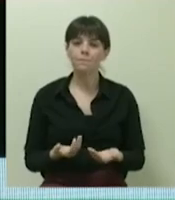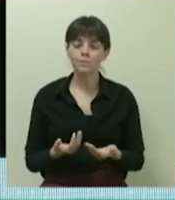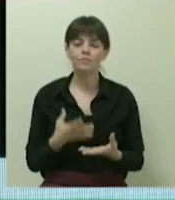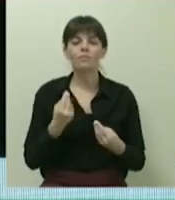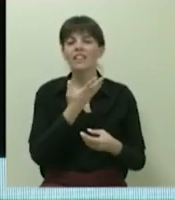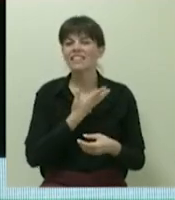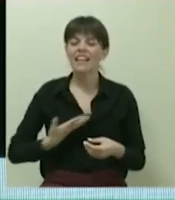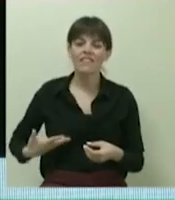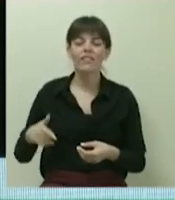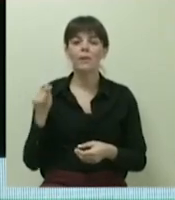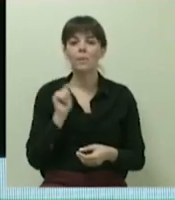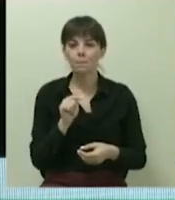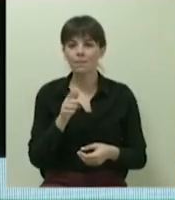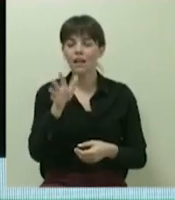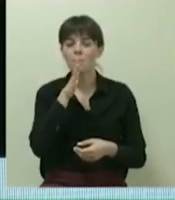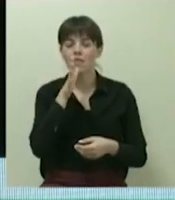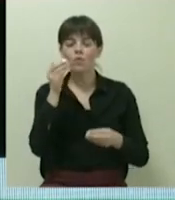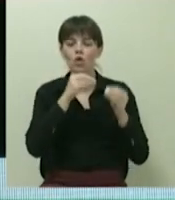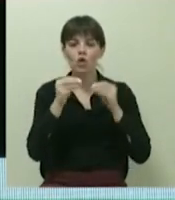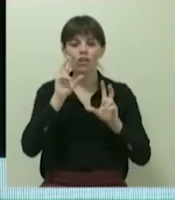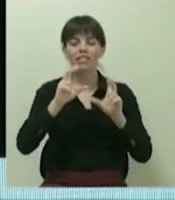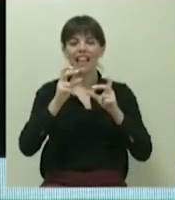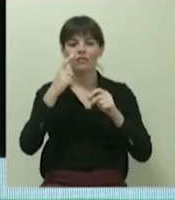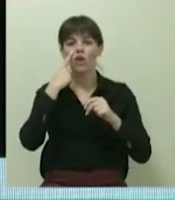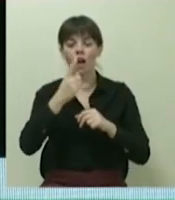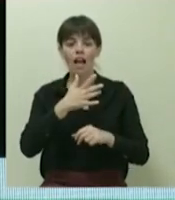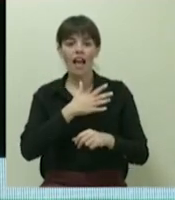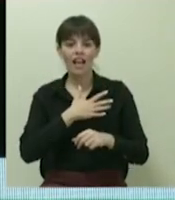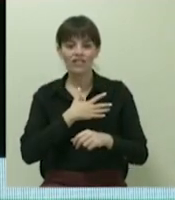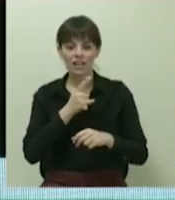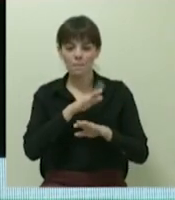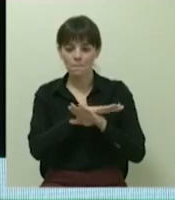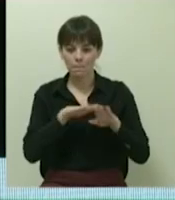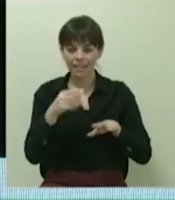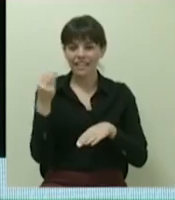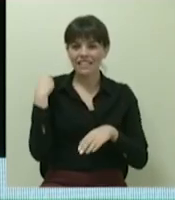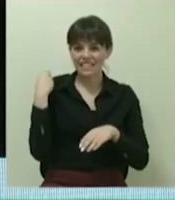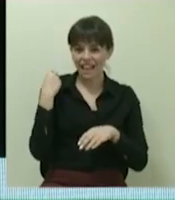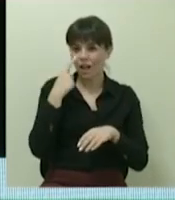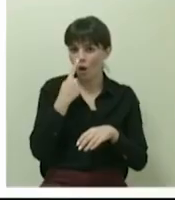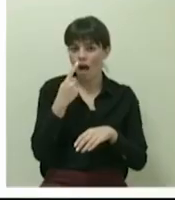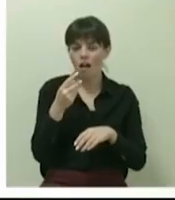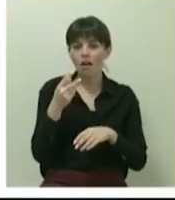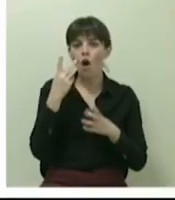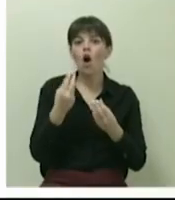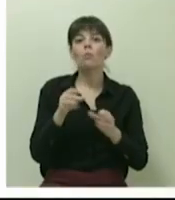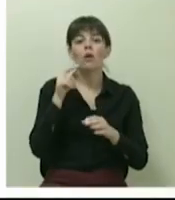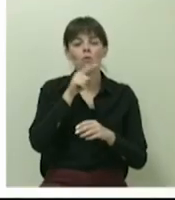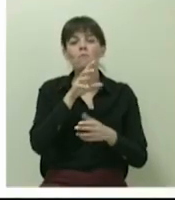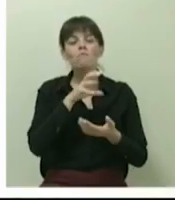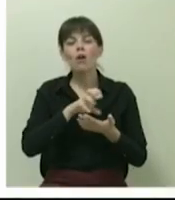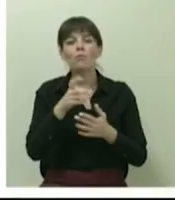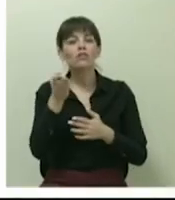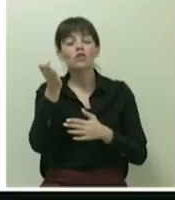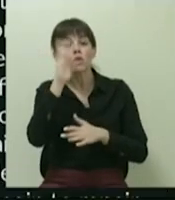En sevdiğim bilim kurgu televizyon dizisi heyecanlı bir yerde bitmişti ve yeni bölümleri çekilmiyor. Bunun o bölümden sonraki bölümü